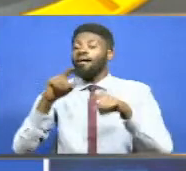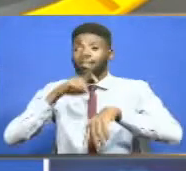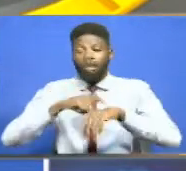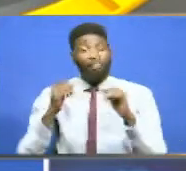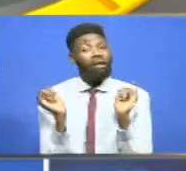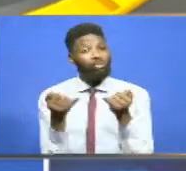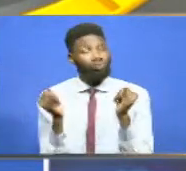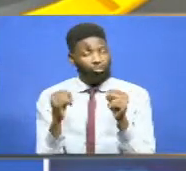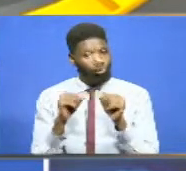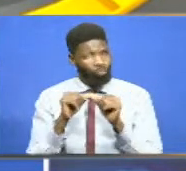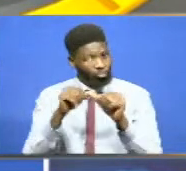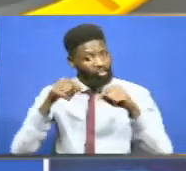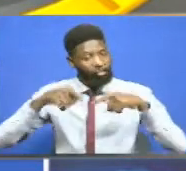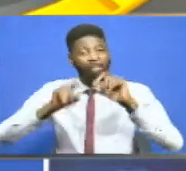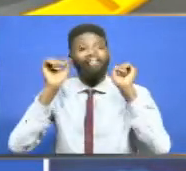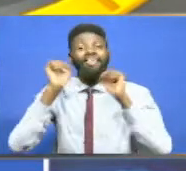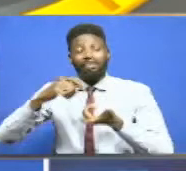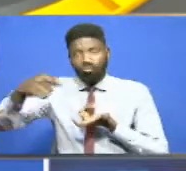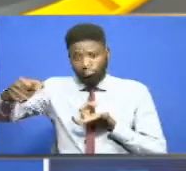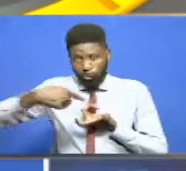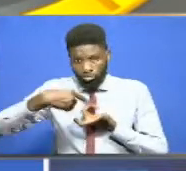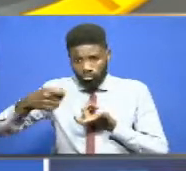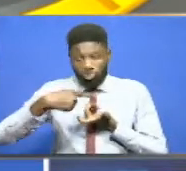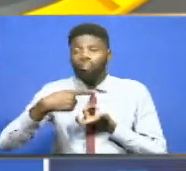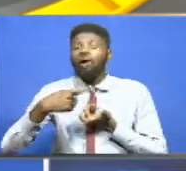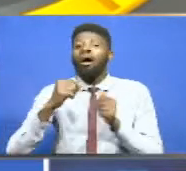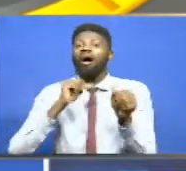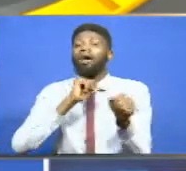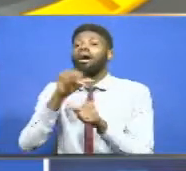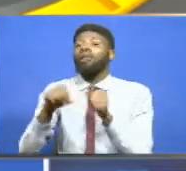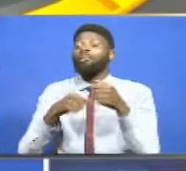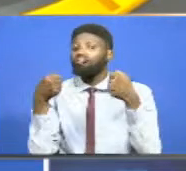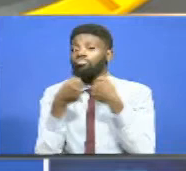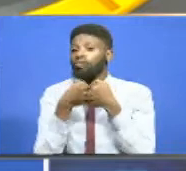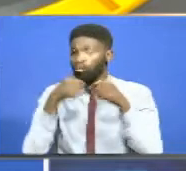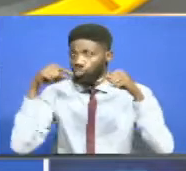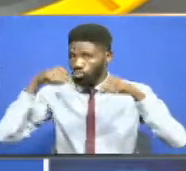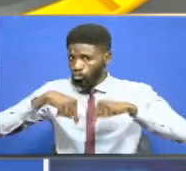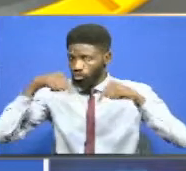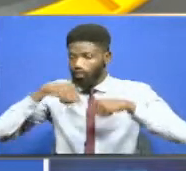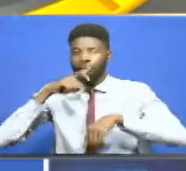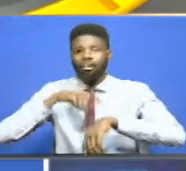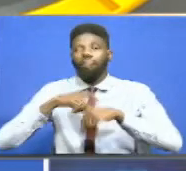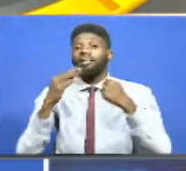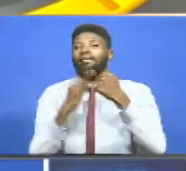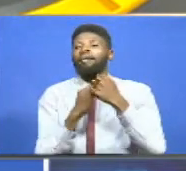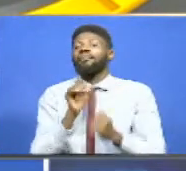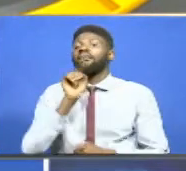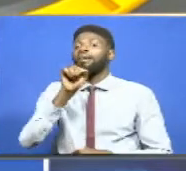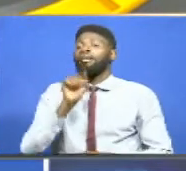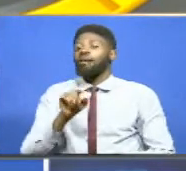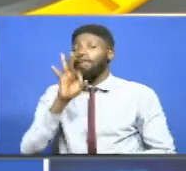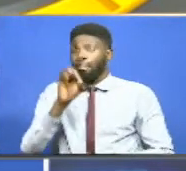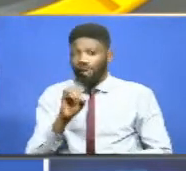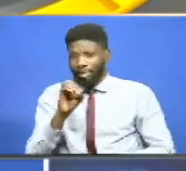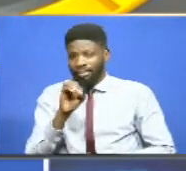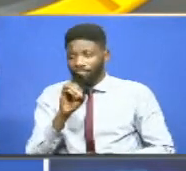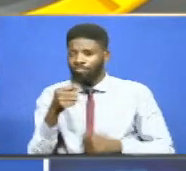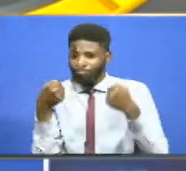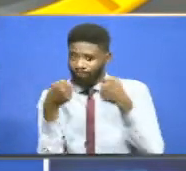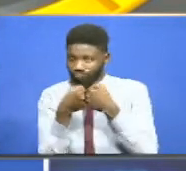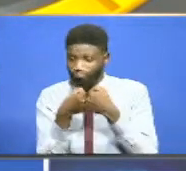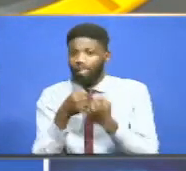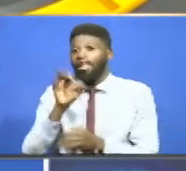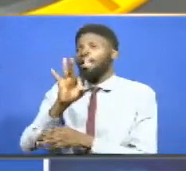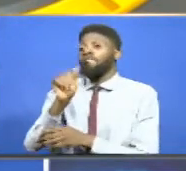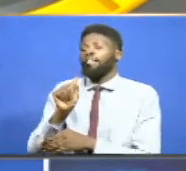taarifa, mtazamaji unaweza kuzungumza nami kuhusu mechi itakayokuwepo jioni hii leo mwendo wa saa 2:30 kuhusu mchuano wa dimba la